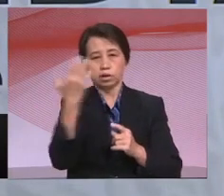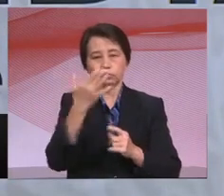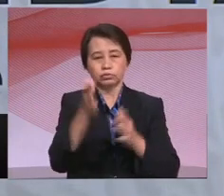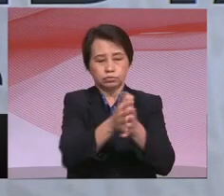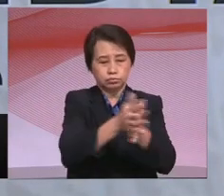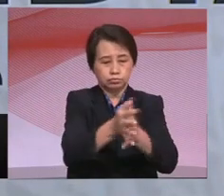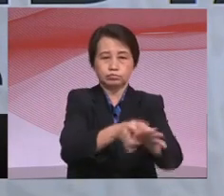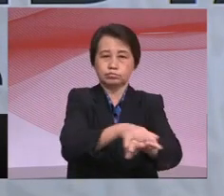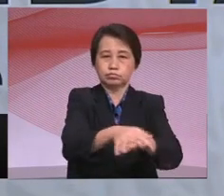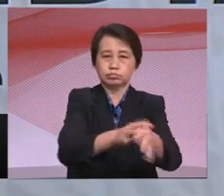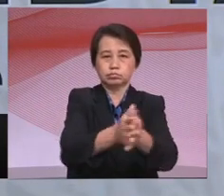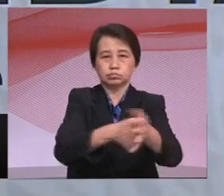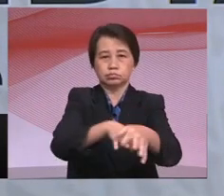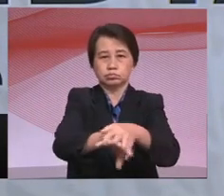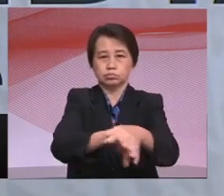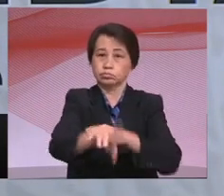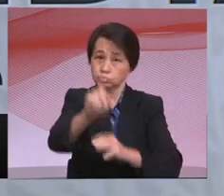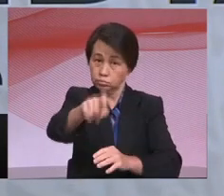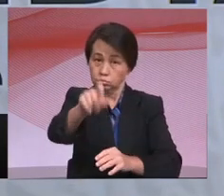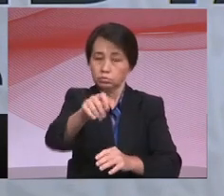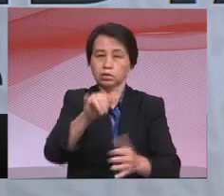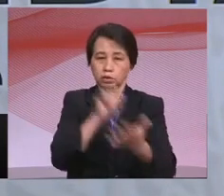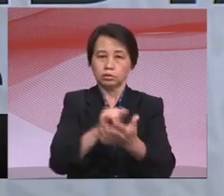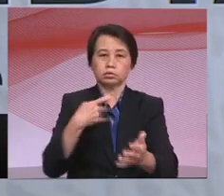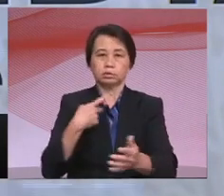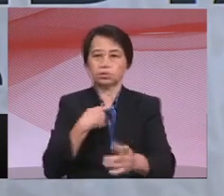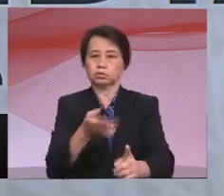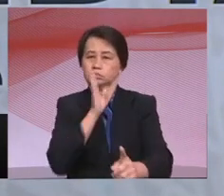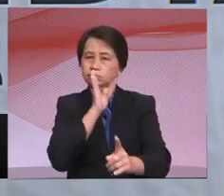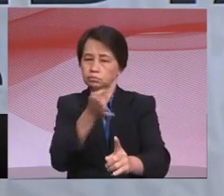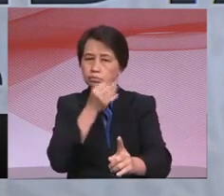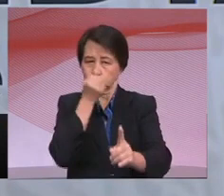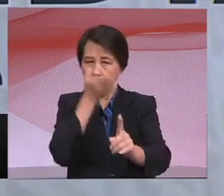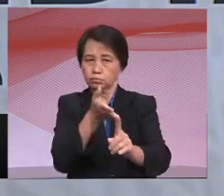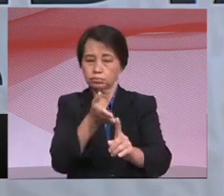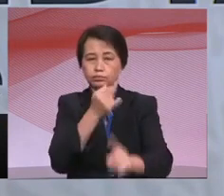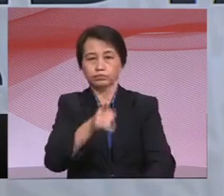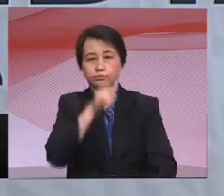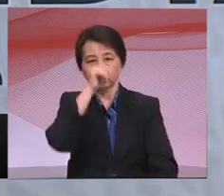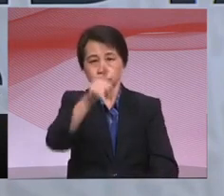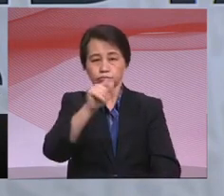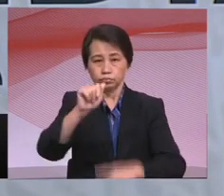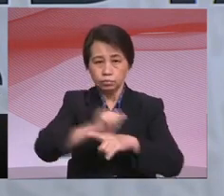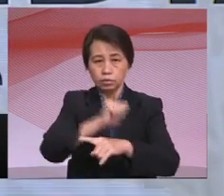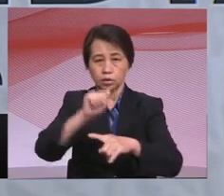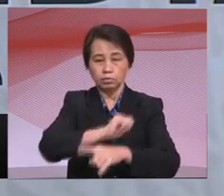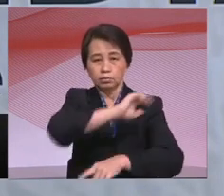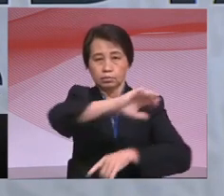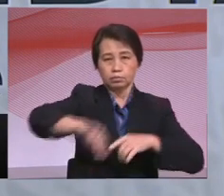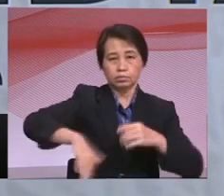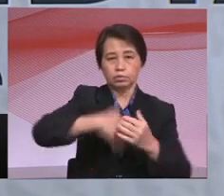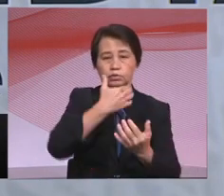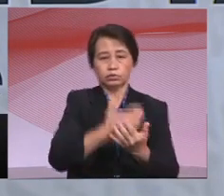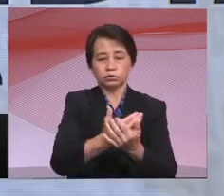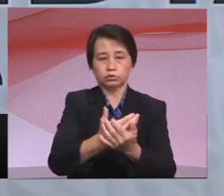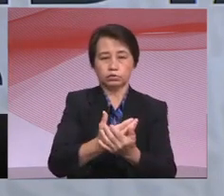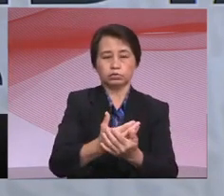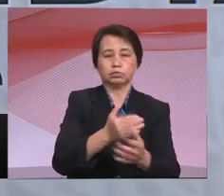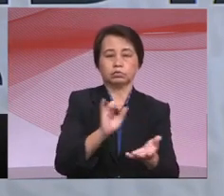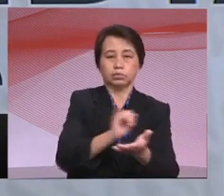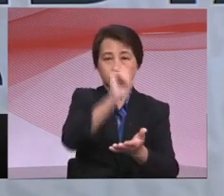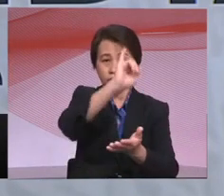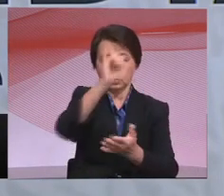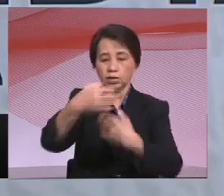tangan. Itulah yang telah kita sasarkan dan juga kita pastikan diamalkan di semua institusi, pejabat